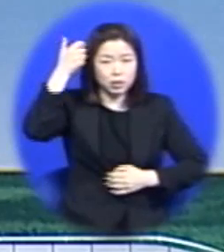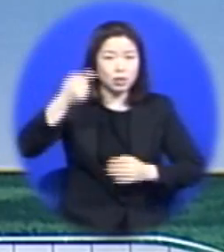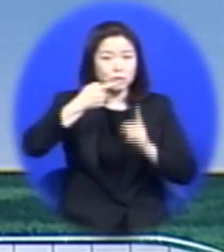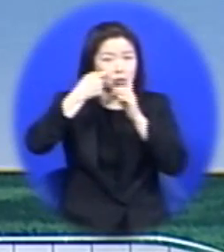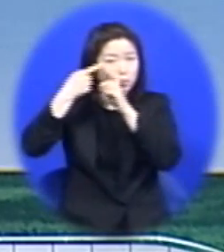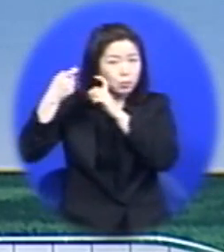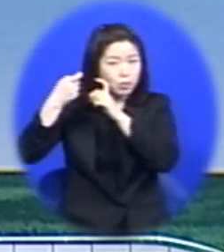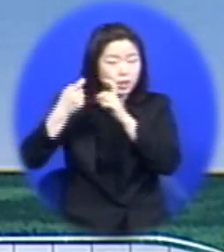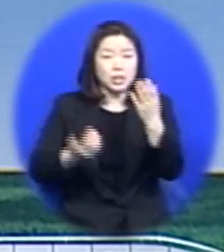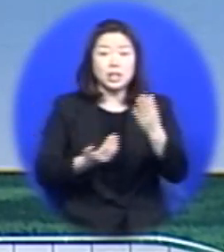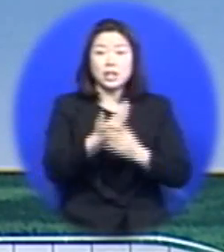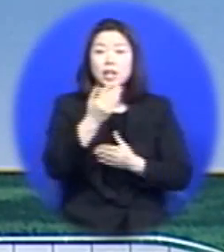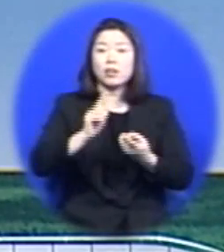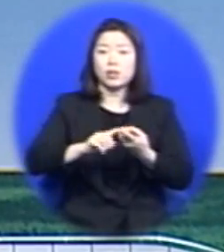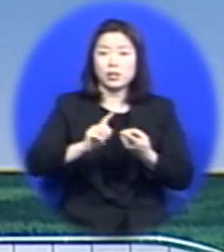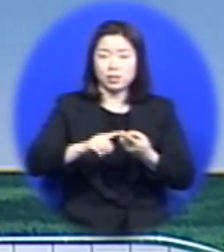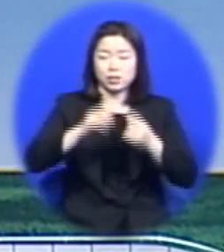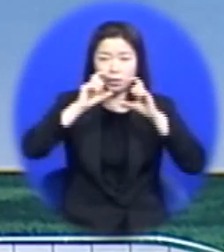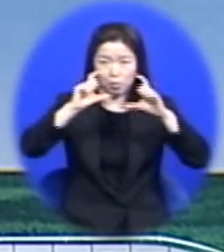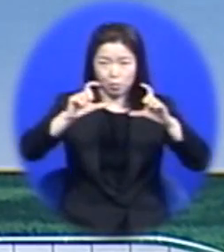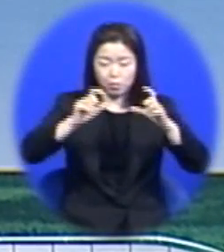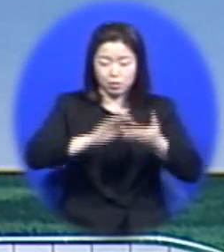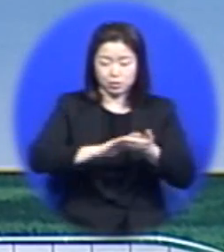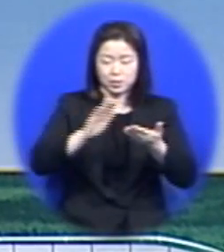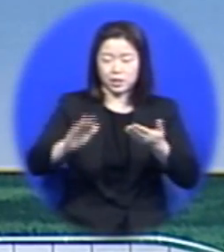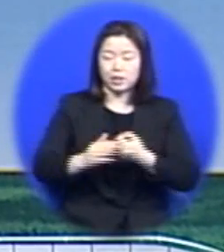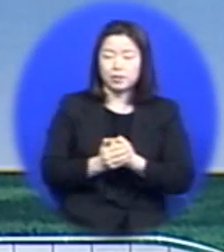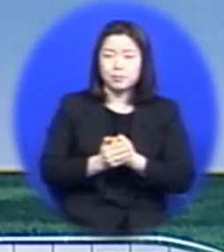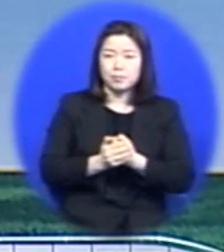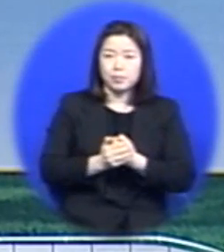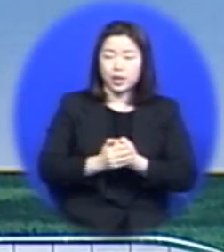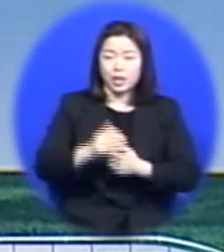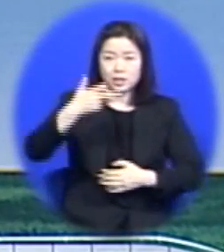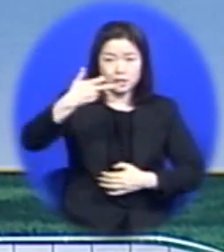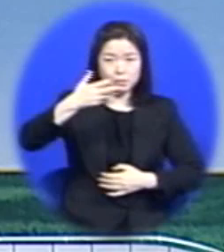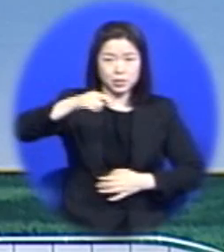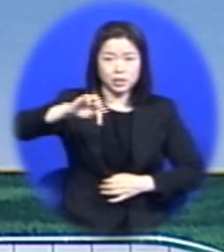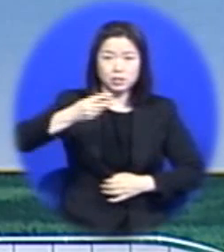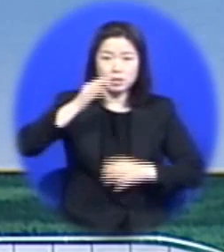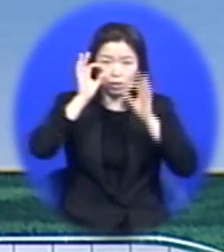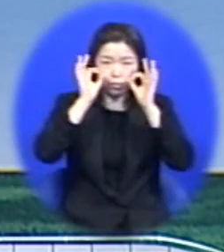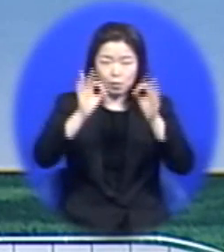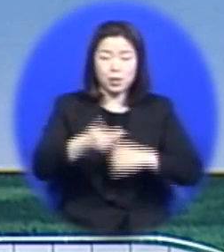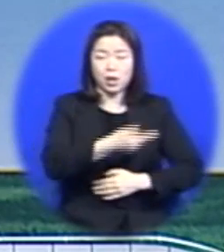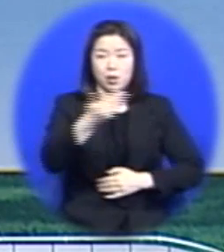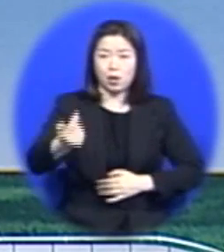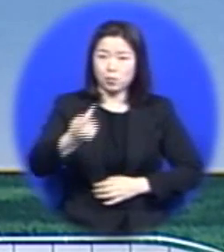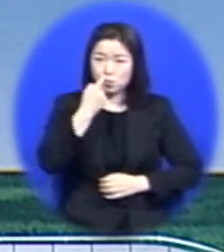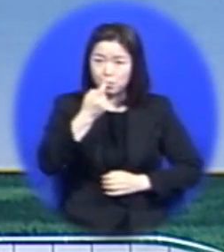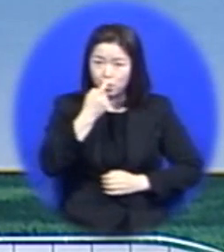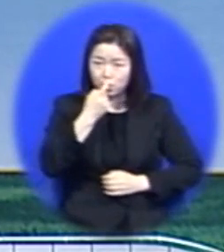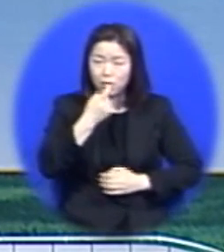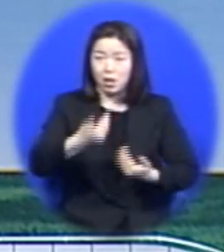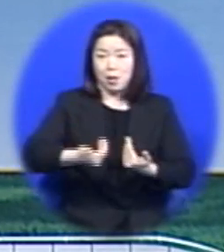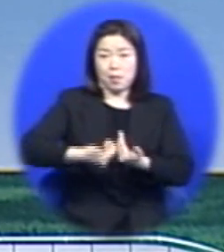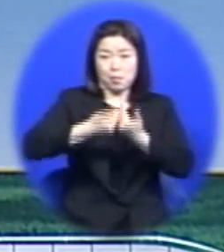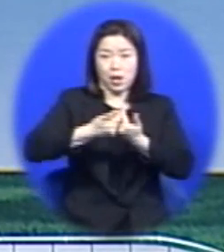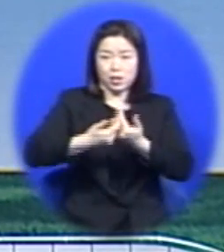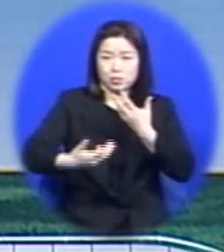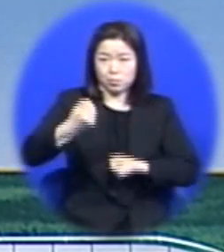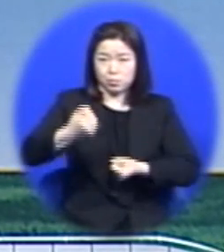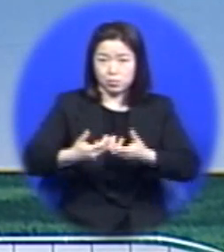일어나게 될 것이라는 것에 대한 경고입니다. 17절에 보면 여러분이 배운 교훈을 거슬러서